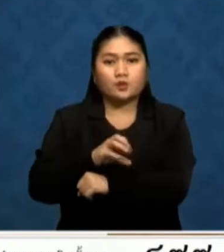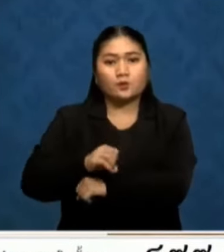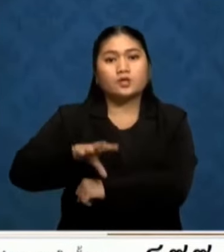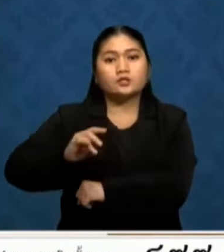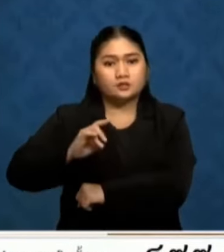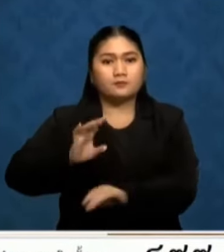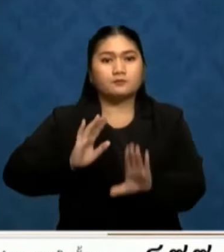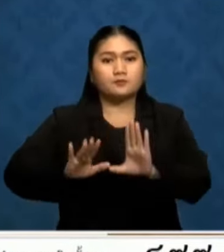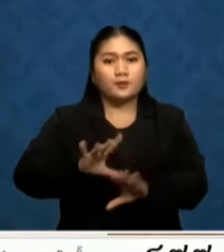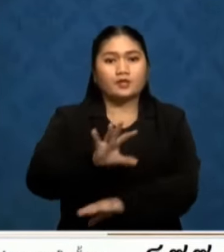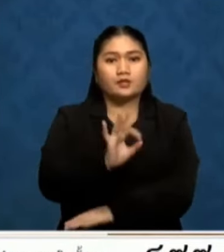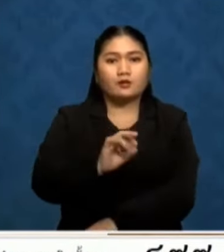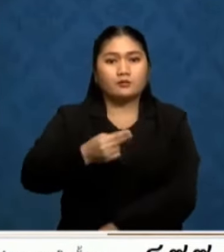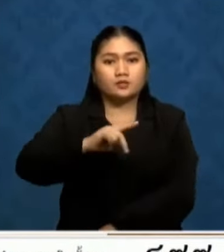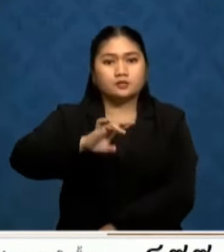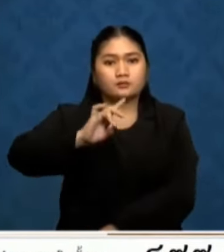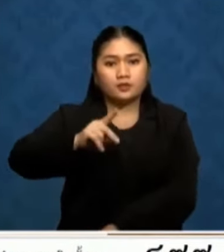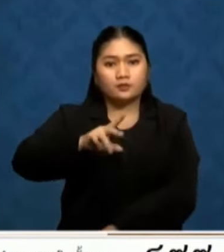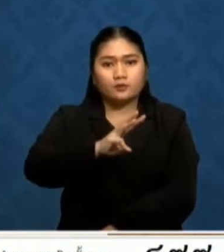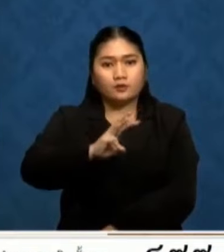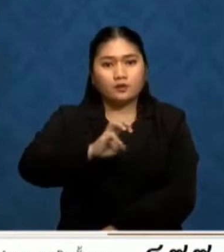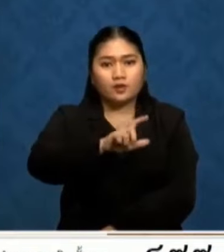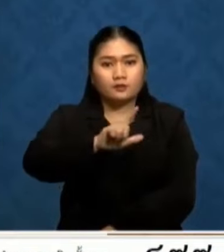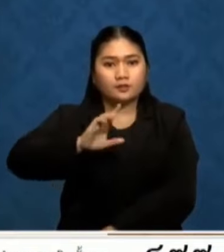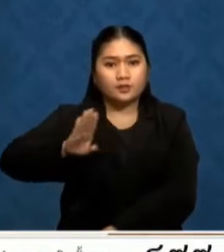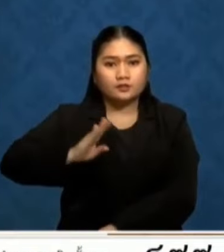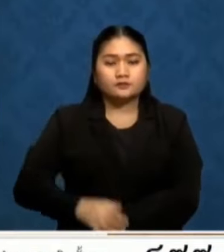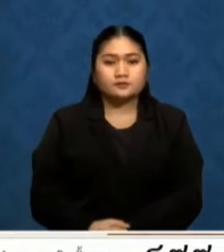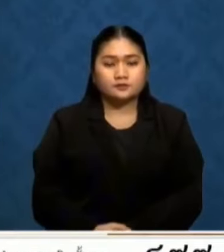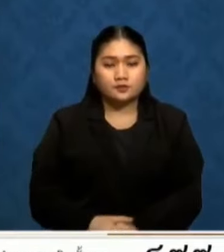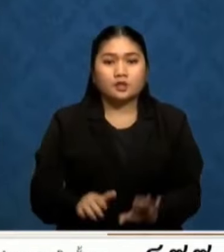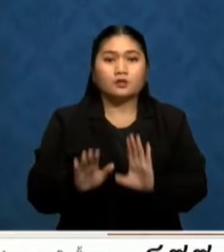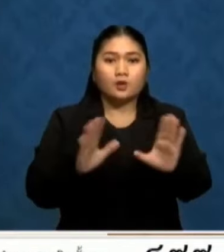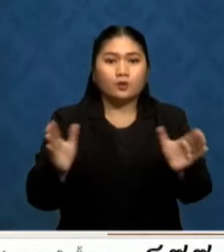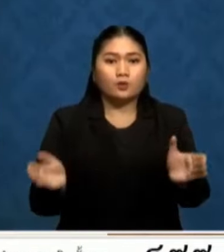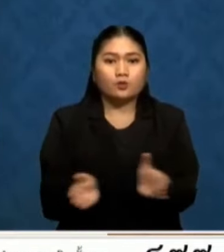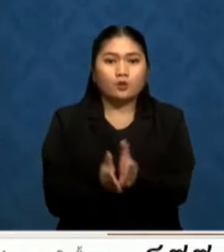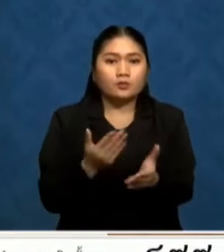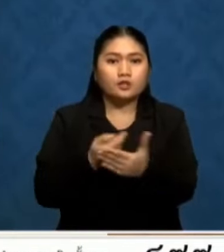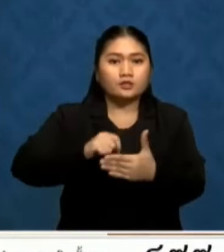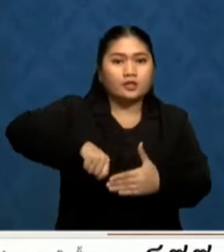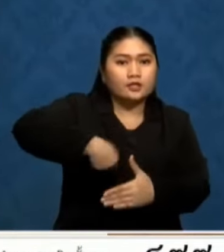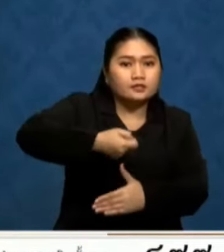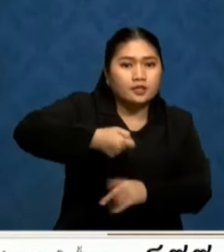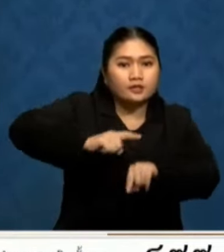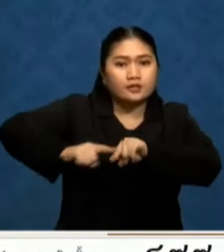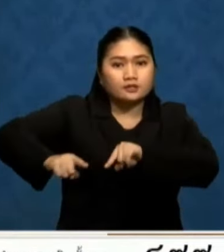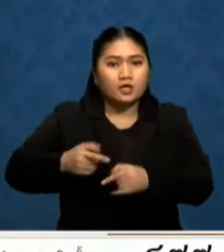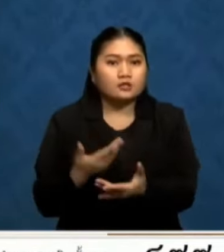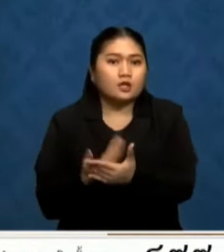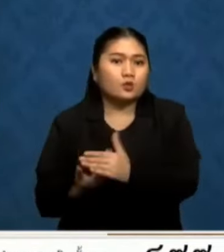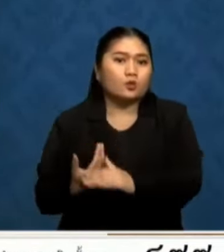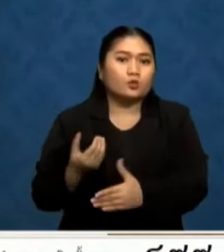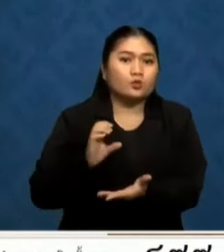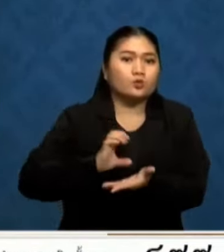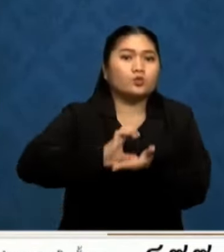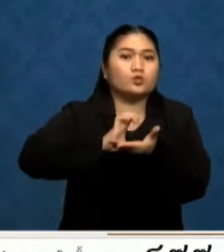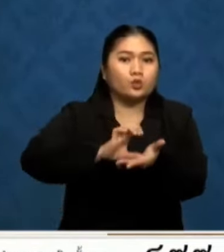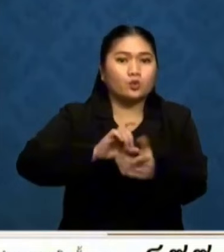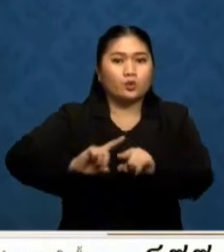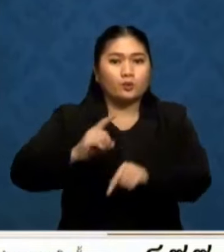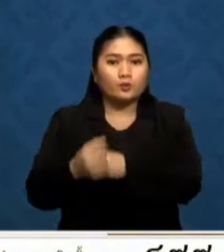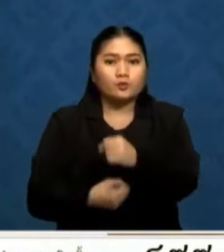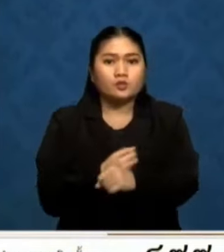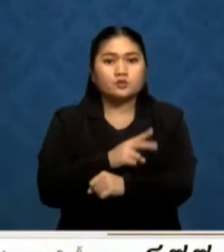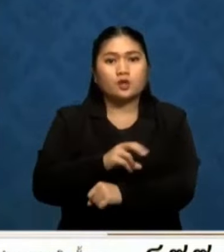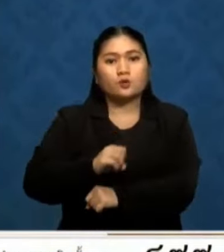17จำนวน 97,600 ล้านบาทโดยเมอรวมกบรายจ่ายลงทุนตามพระชุมัยจก็ประมาณรายจายประจำ